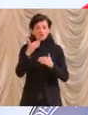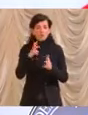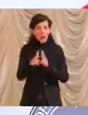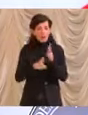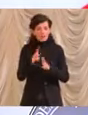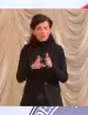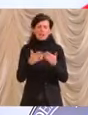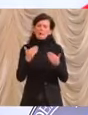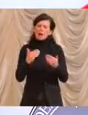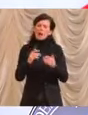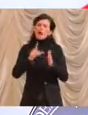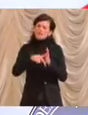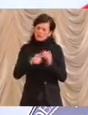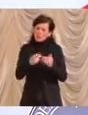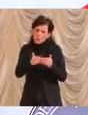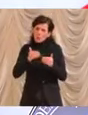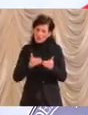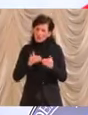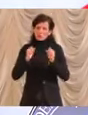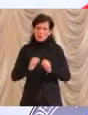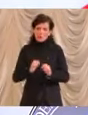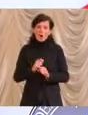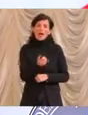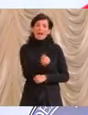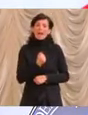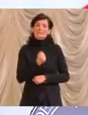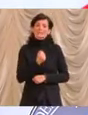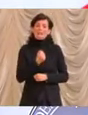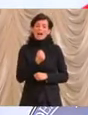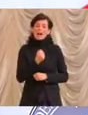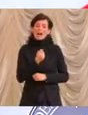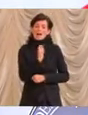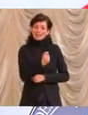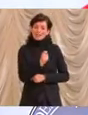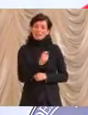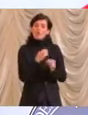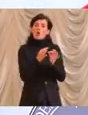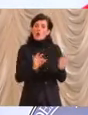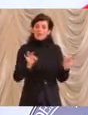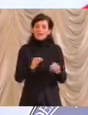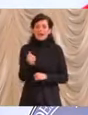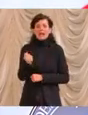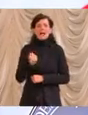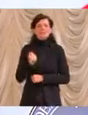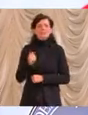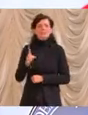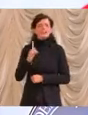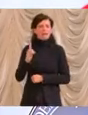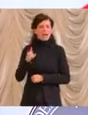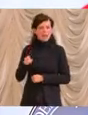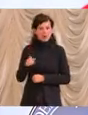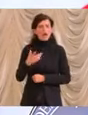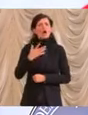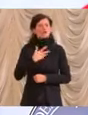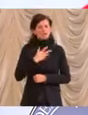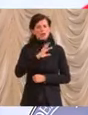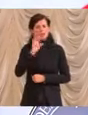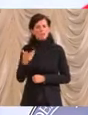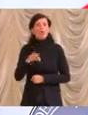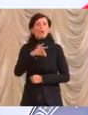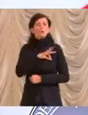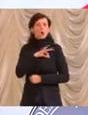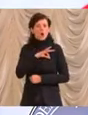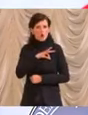per cassa integrazione ordinaria, per cassa integrazione in deroga, vale anche per i vari bonus. Noi abbiamo previsto il pagamento di 5